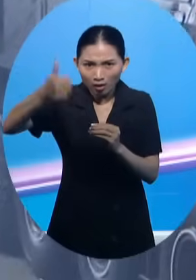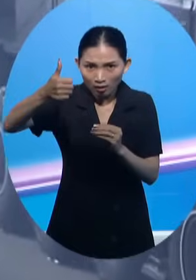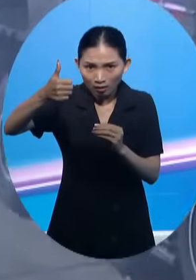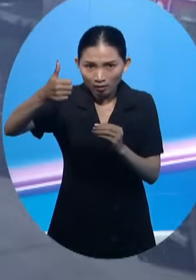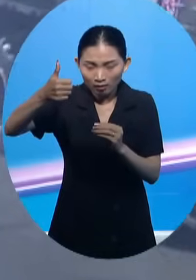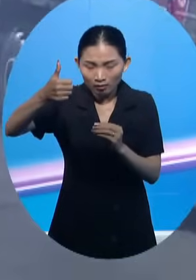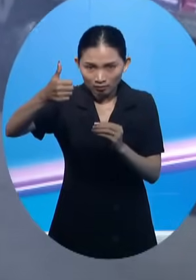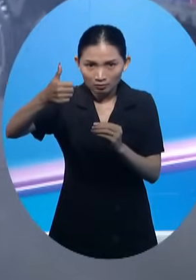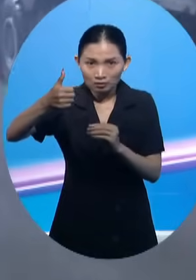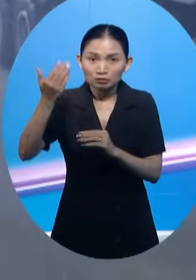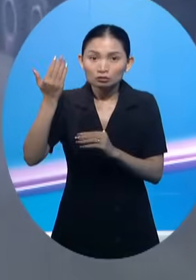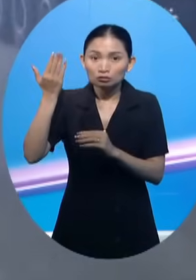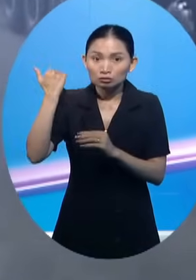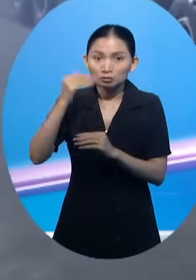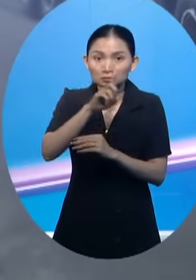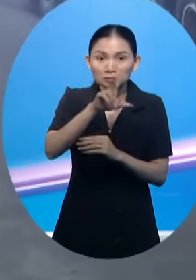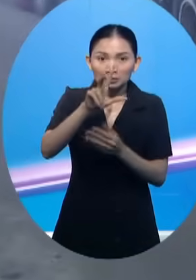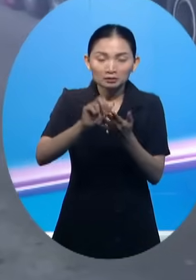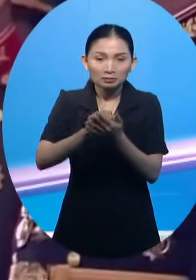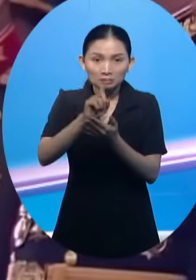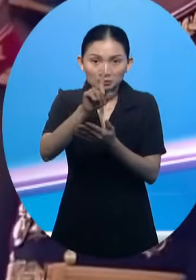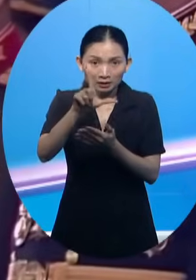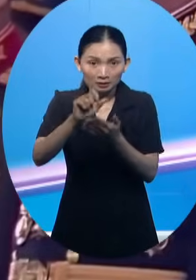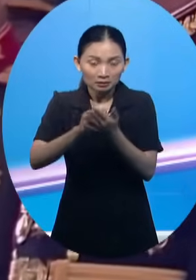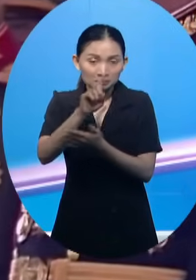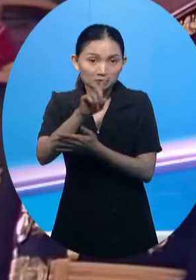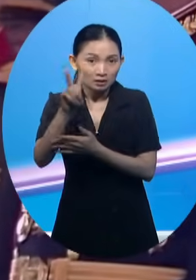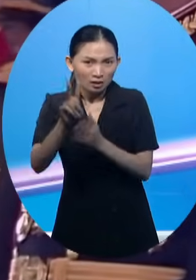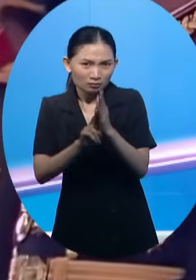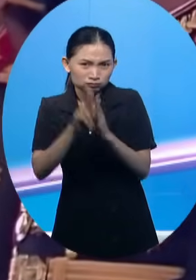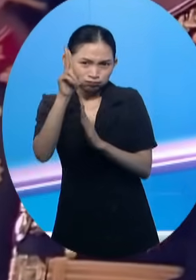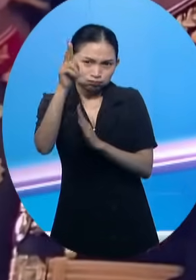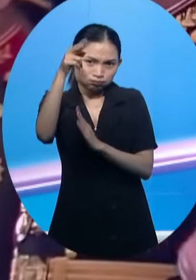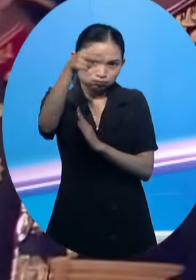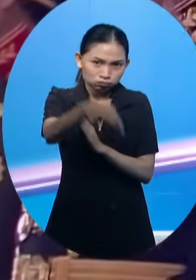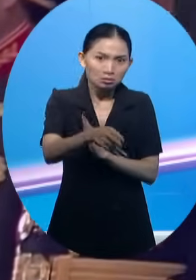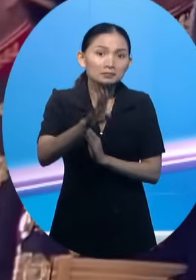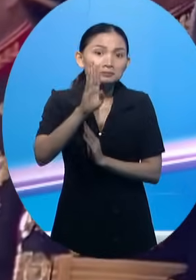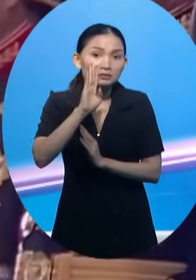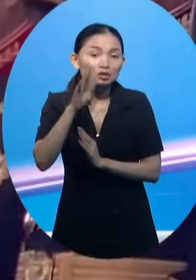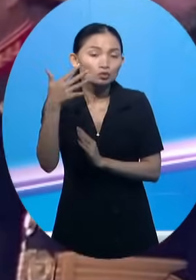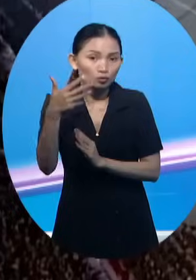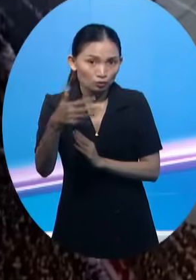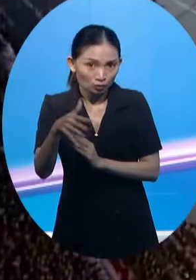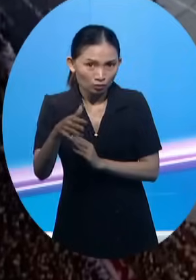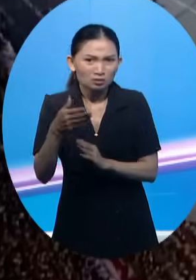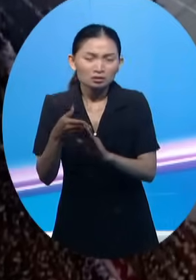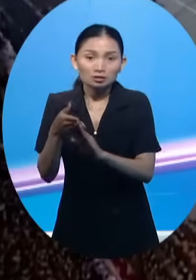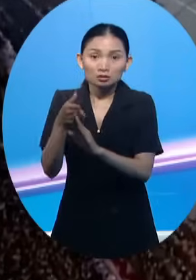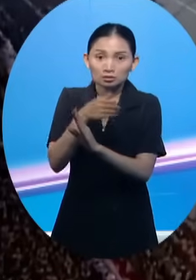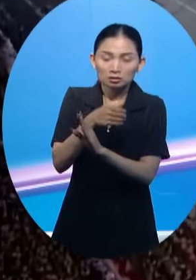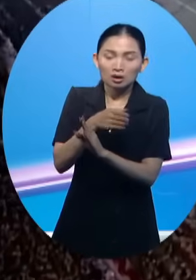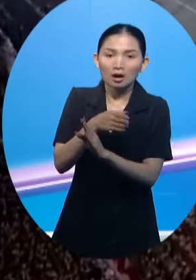ra vùng biển phía đông tối 17 tháng 12. Các vụ phóng diễn ra vài ngày sau khi Hàn Quốc và Mỹ tổ chức cuộc họp thứ